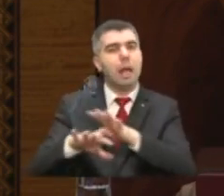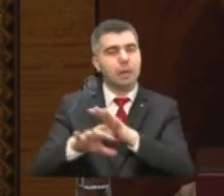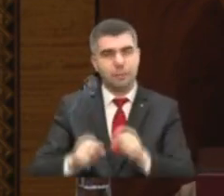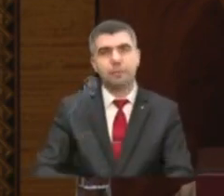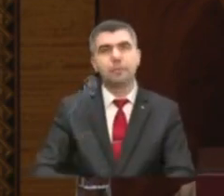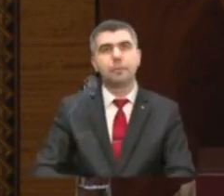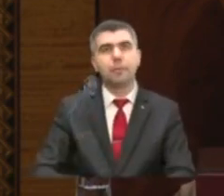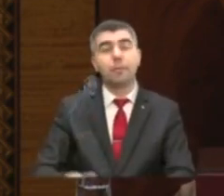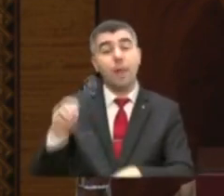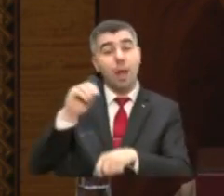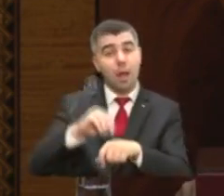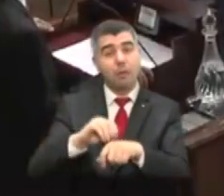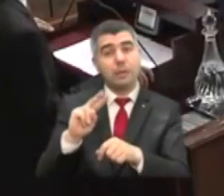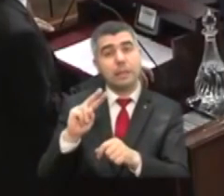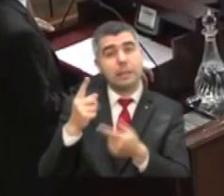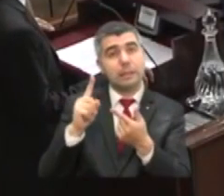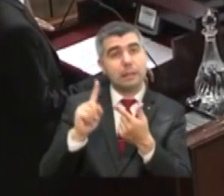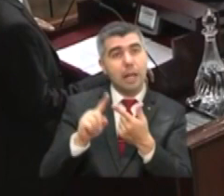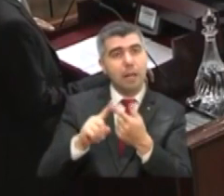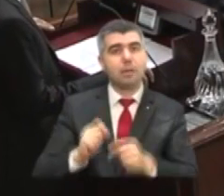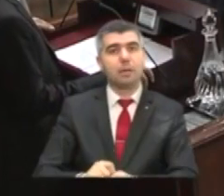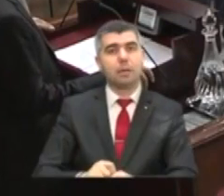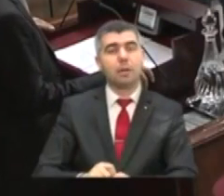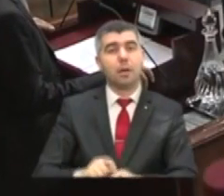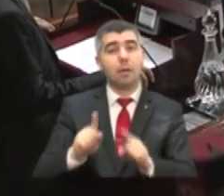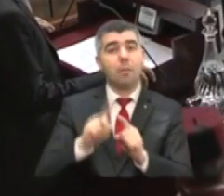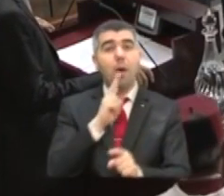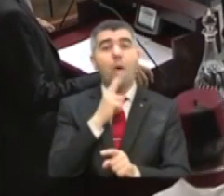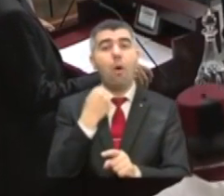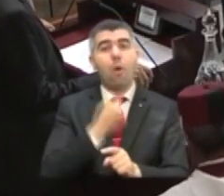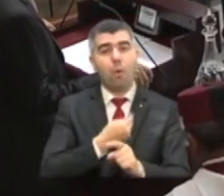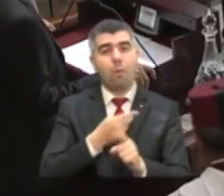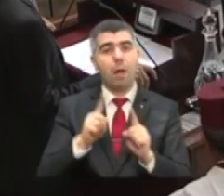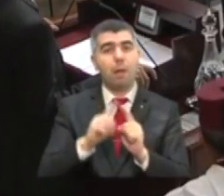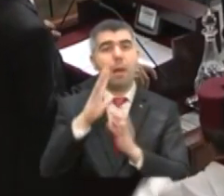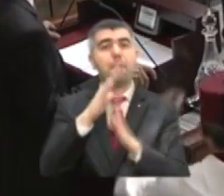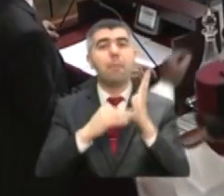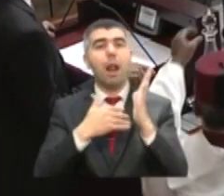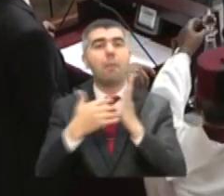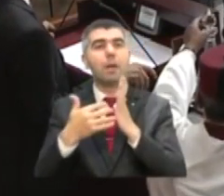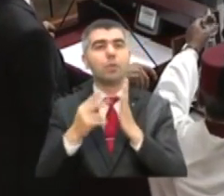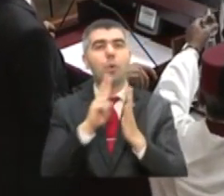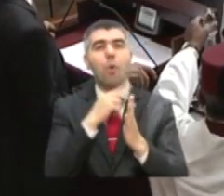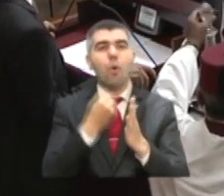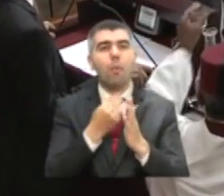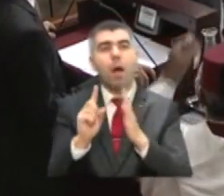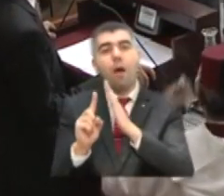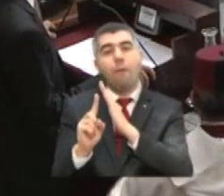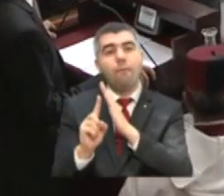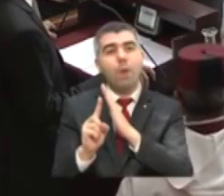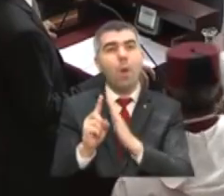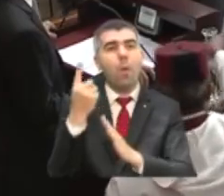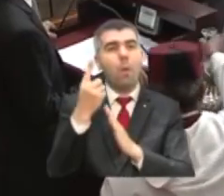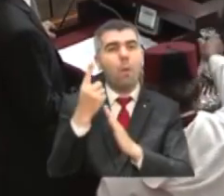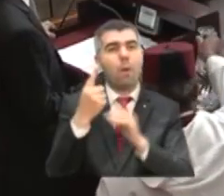وأريد أن أؤكد ثانيا أن الحكومة كما قلنا في البرنامج الحكومي منذ البداية تعطي